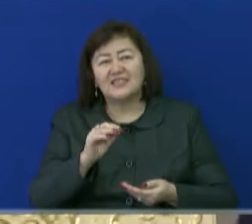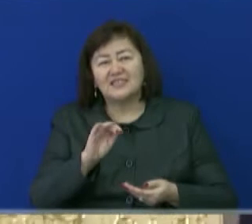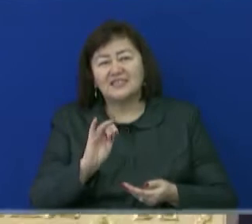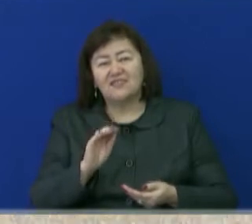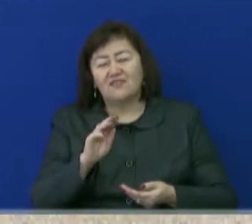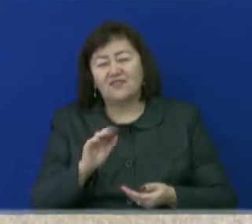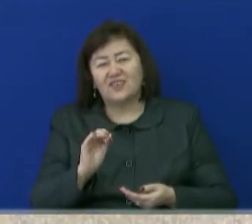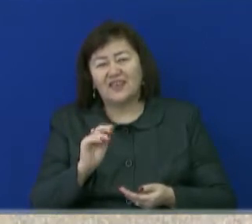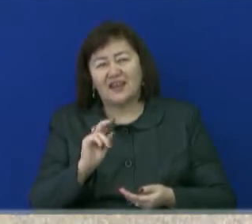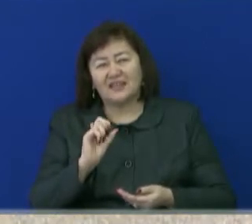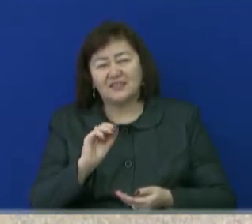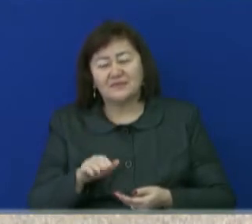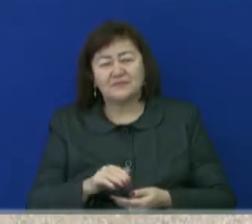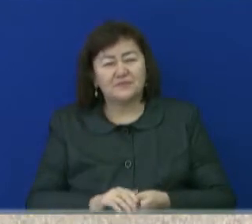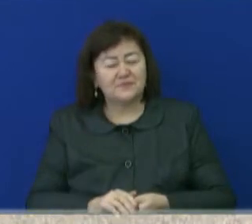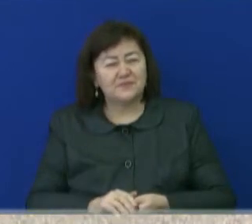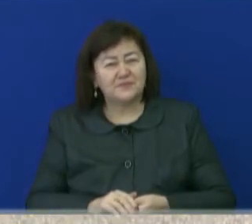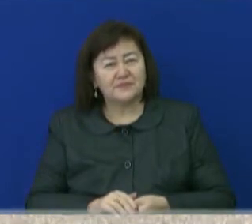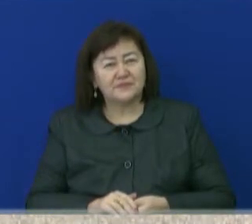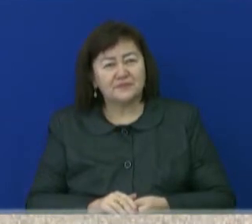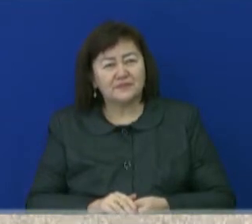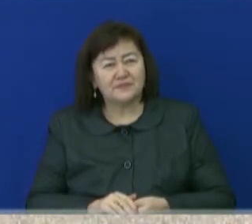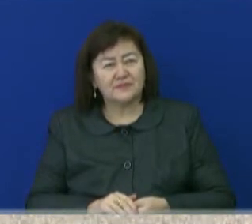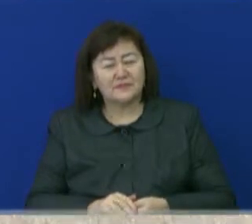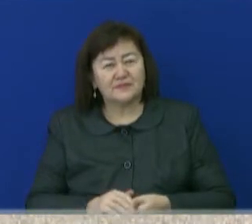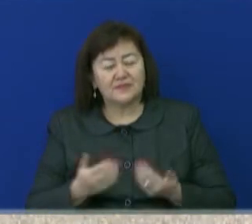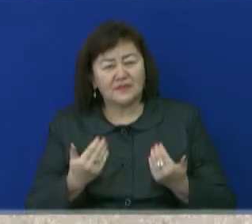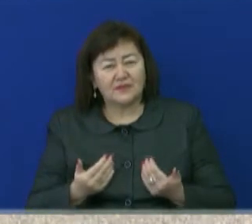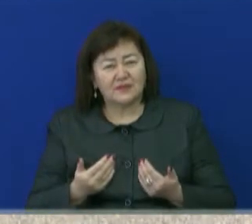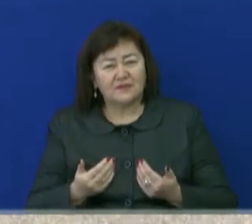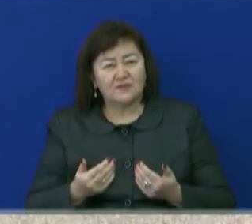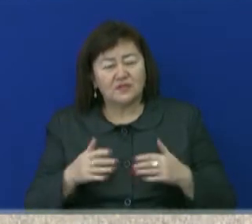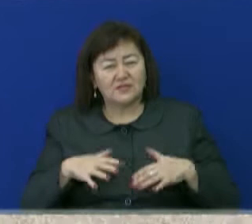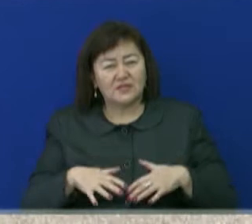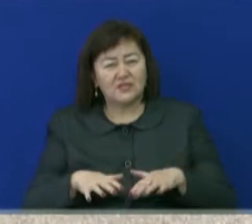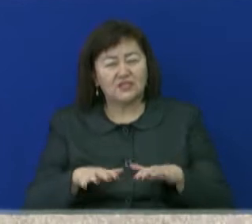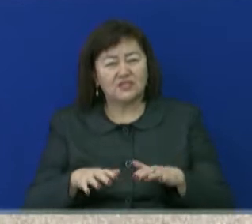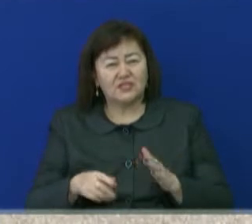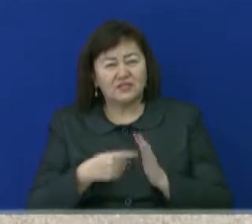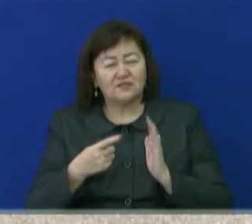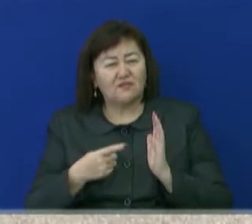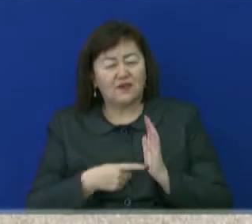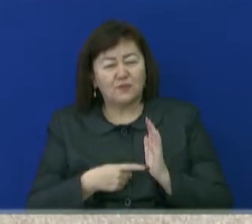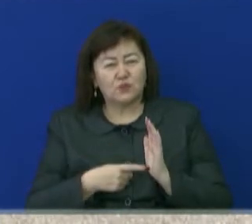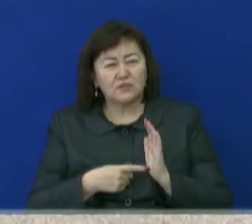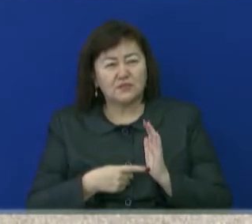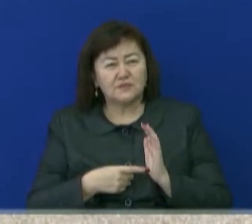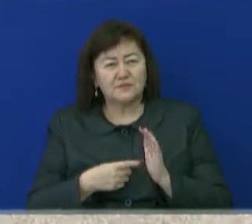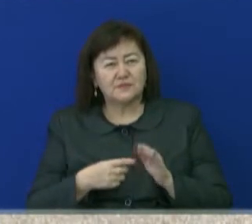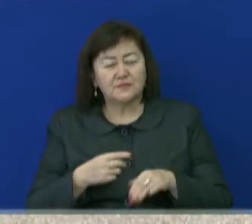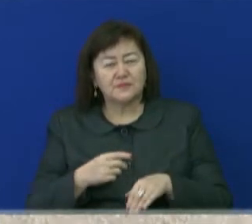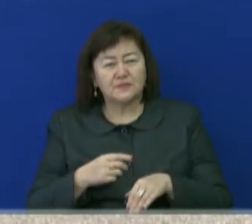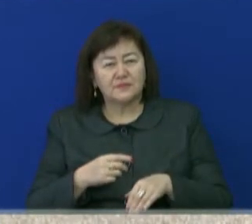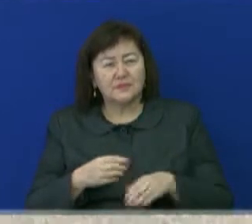табыстады. Район Кенштейштің шешімінен және тапсырмасына сәйкес мен осы полиция